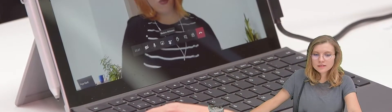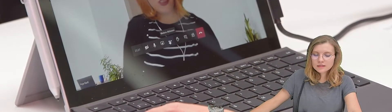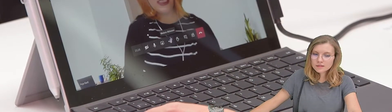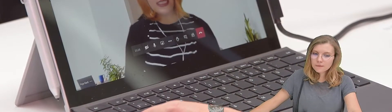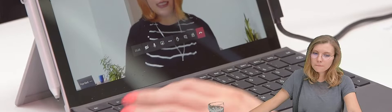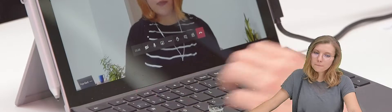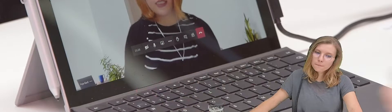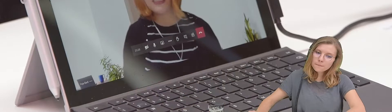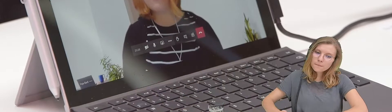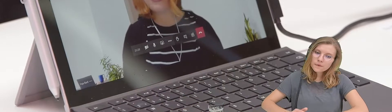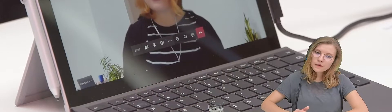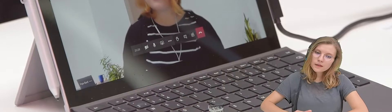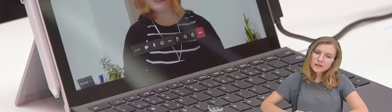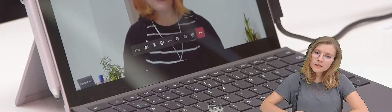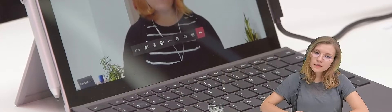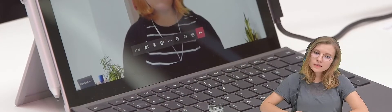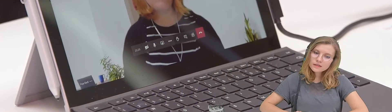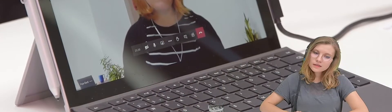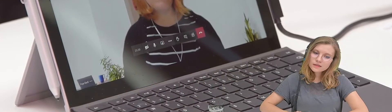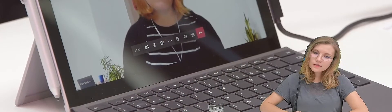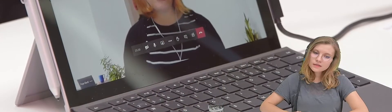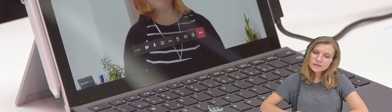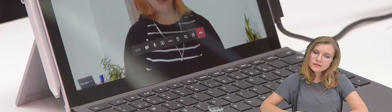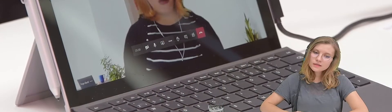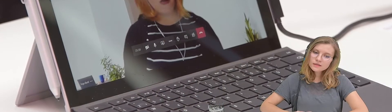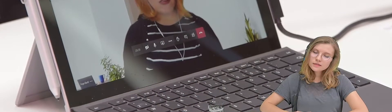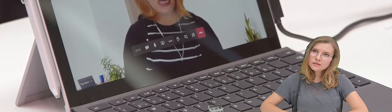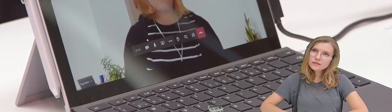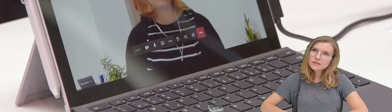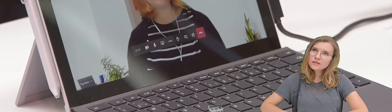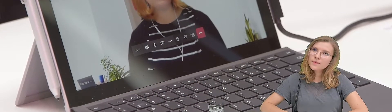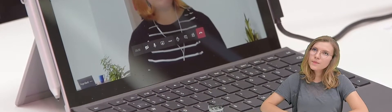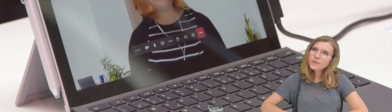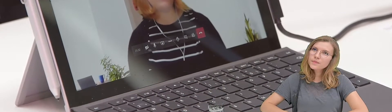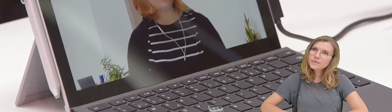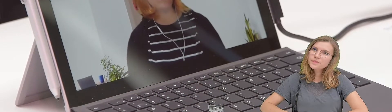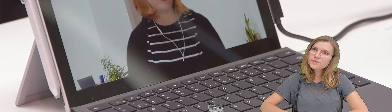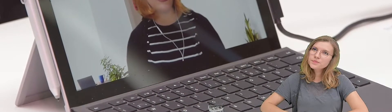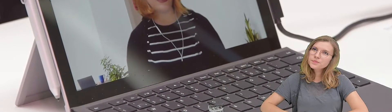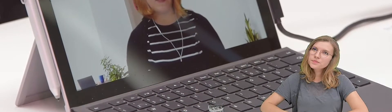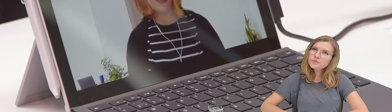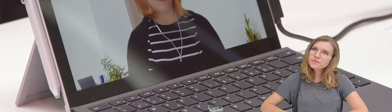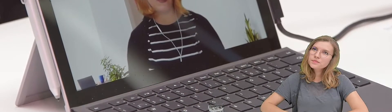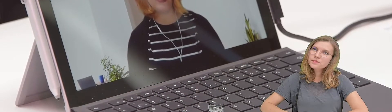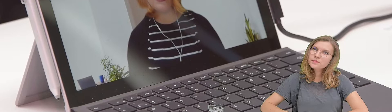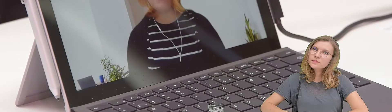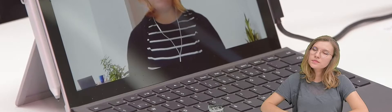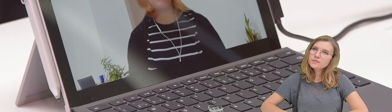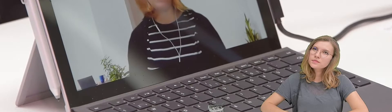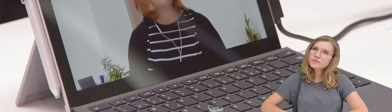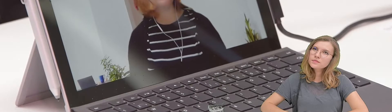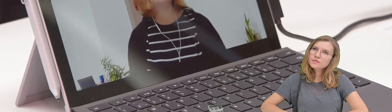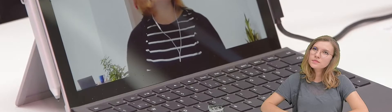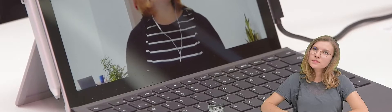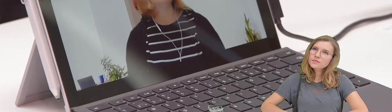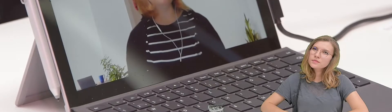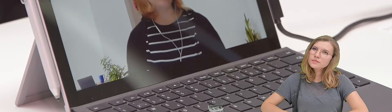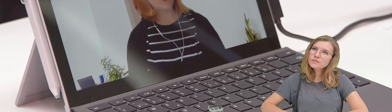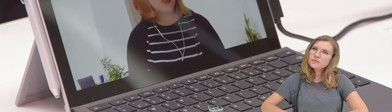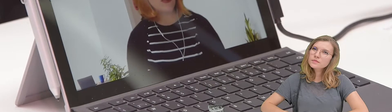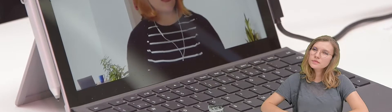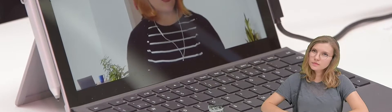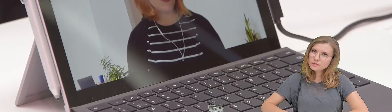dieser Methode ist nämlich, dass man gar nicht so viel Material braucht, aber trotzdem am Ende ein tolles Ergebnis hat, weil man braucht eigentlich nur